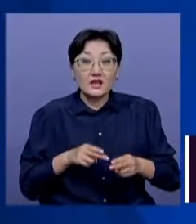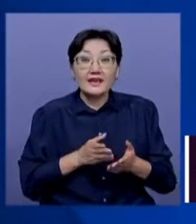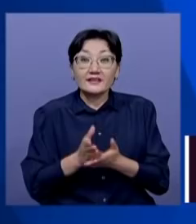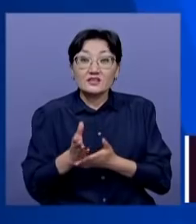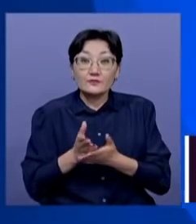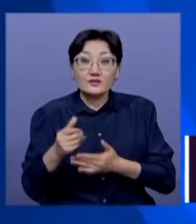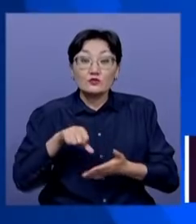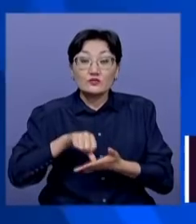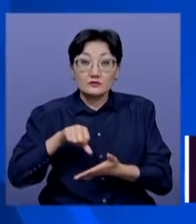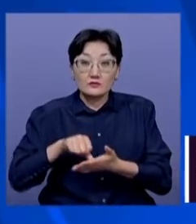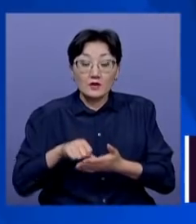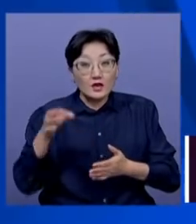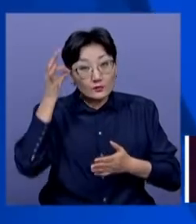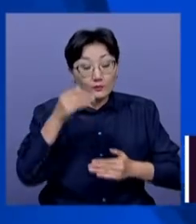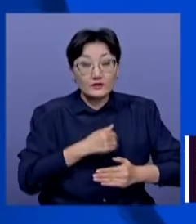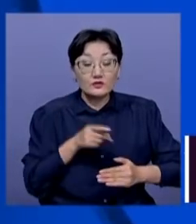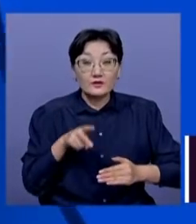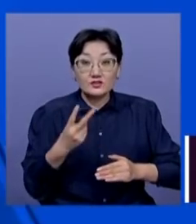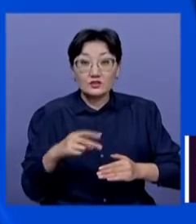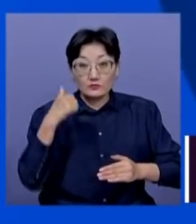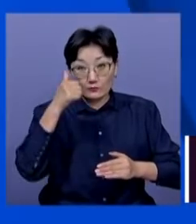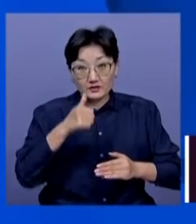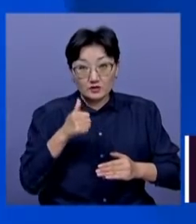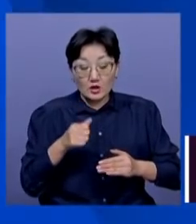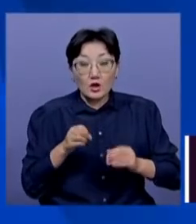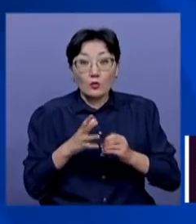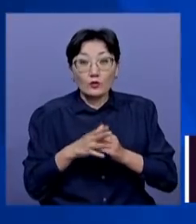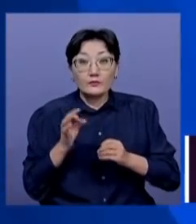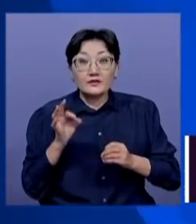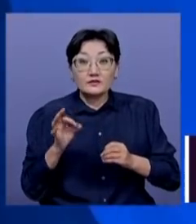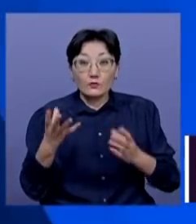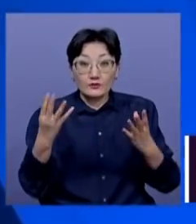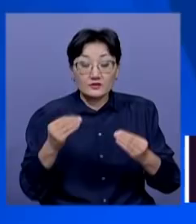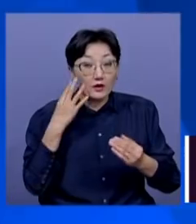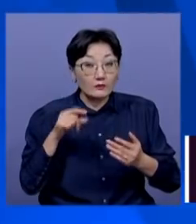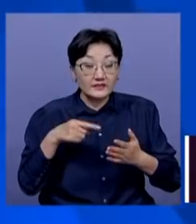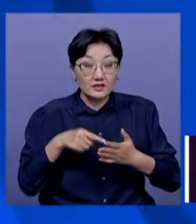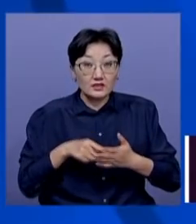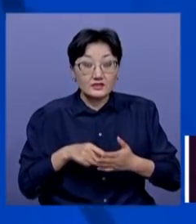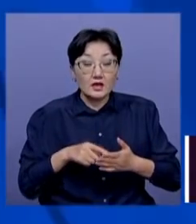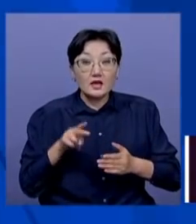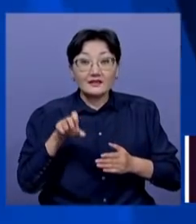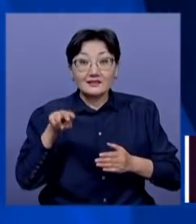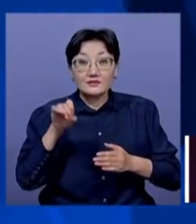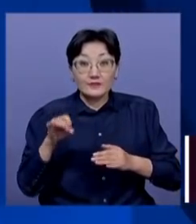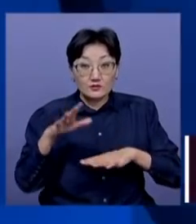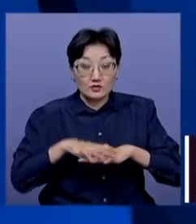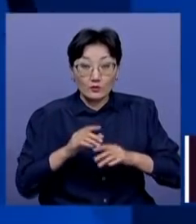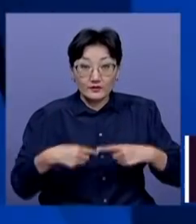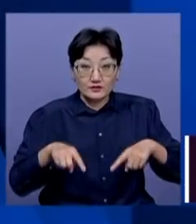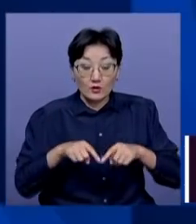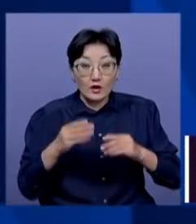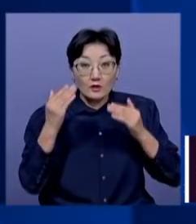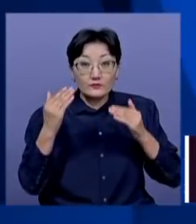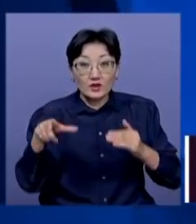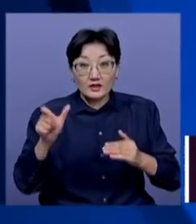белсенді атсалысқан. Естеріңізге сала кетсек, 2020 жылы 15 қазанда Алматы қаласындағы Каспий Кезет банкының бөлімшесіне